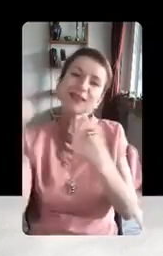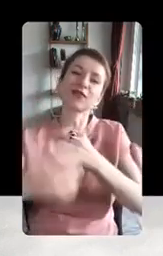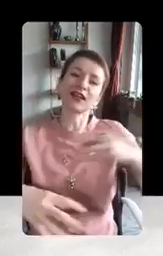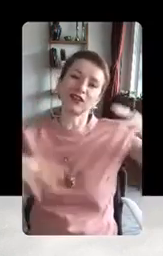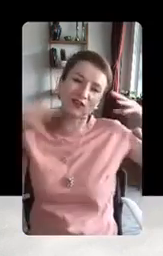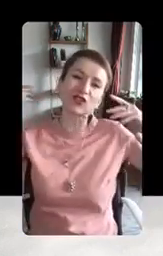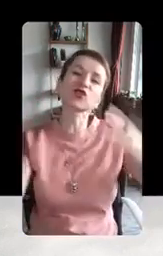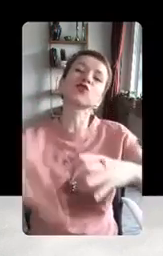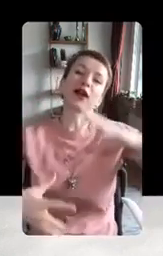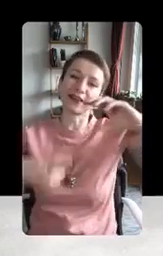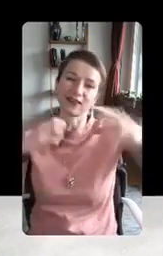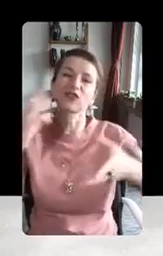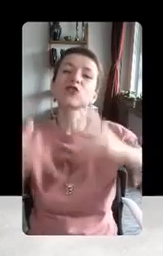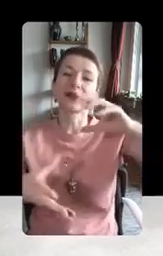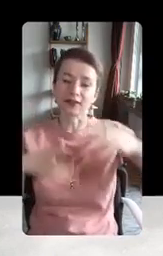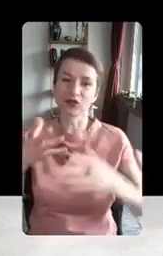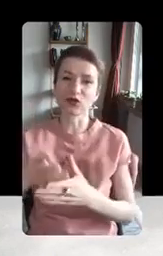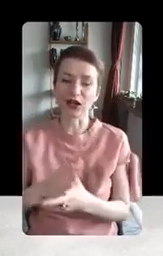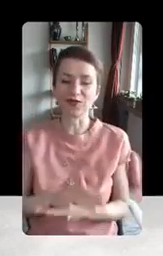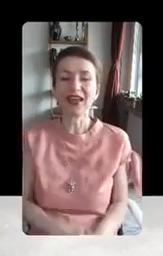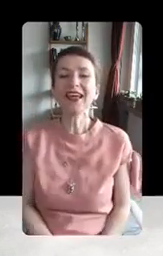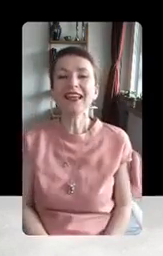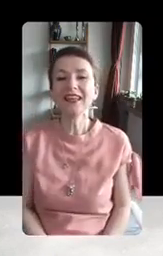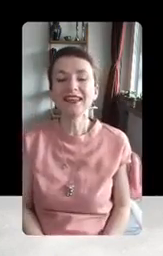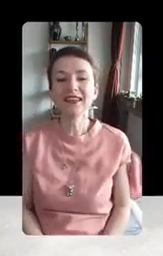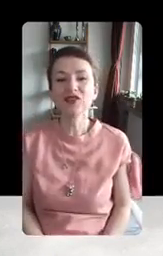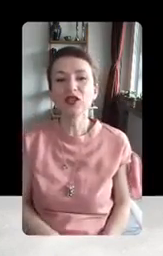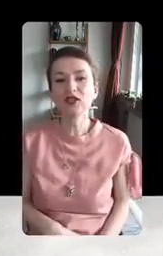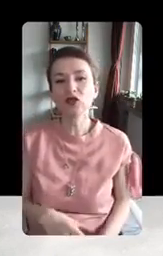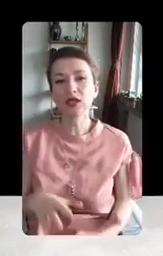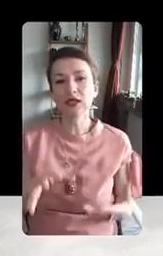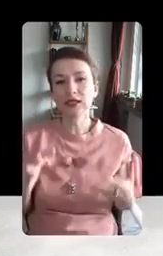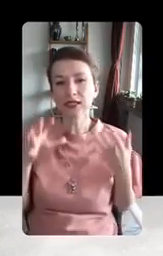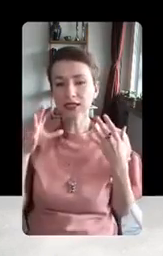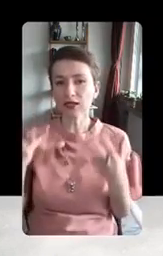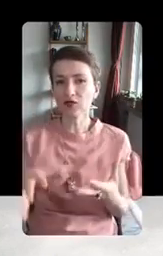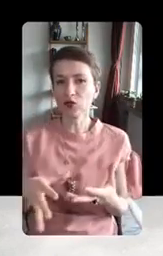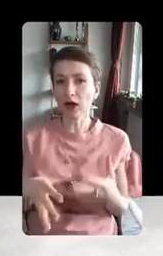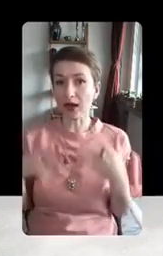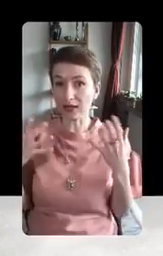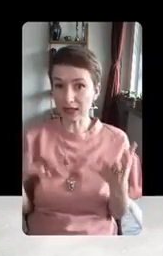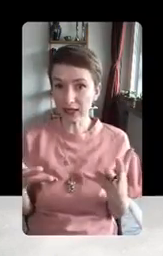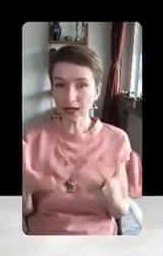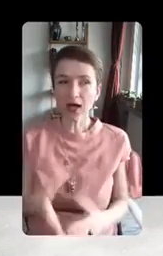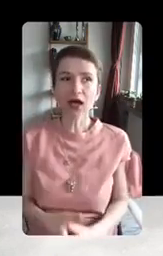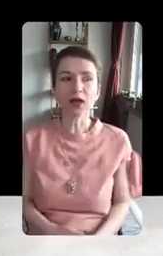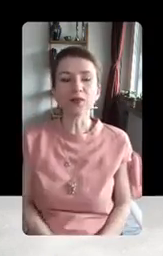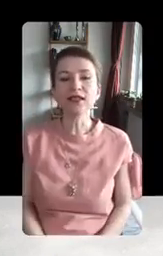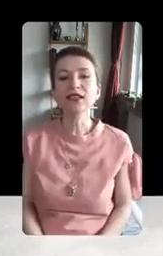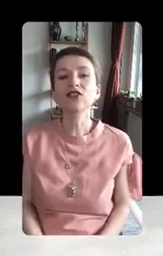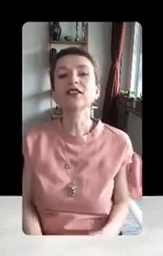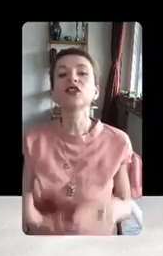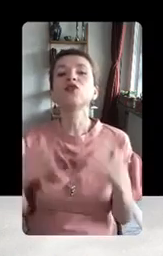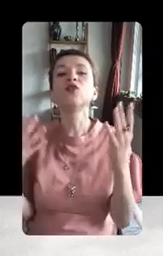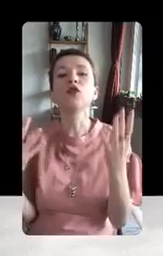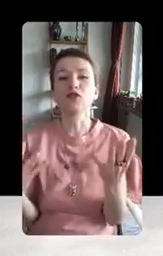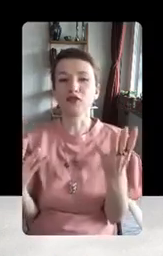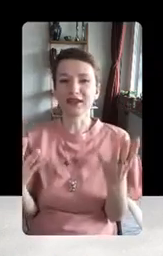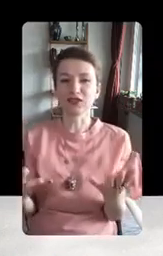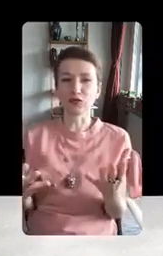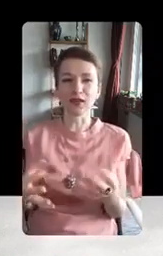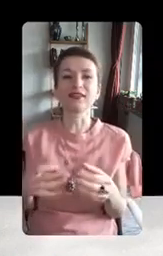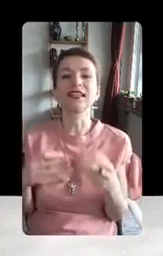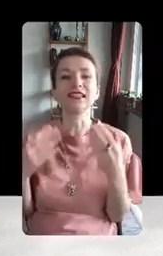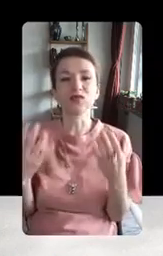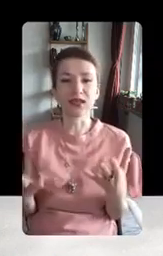где постоянно была движуха, движуха, движуха. И вот этот вот недостаток фигуры отца компенсировался